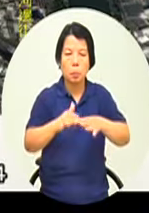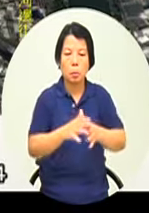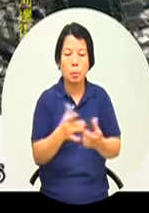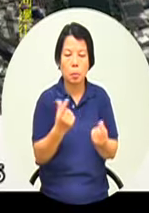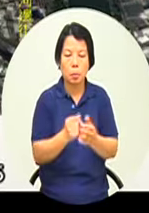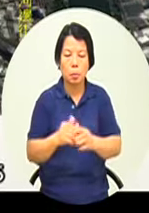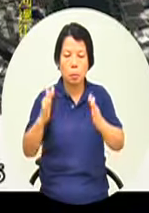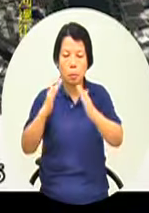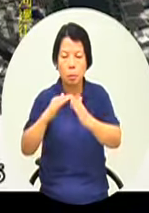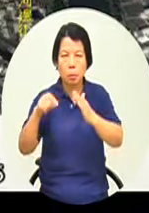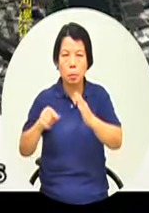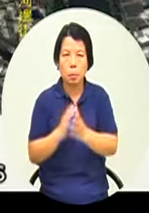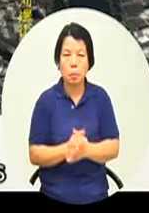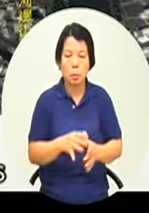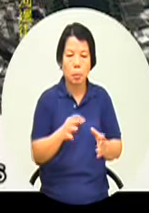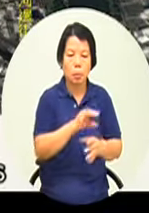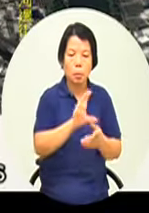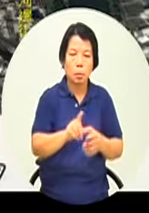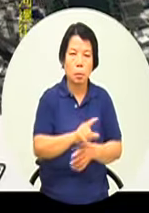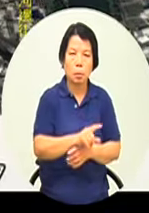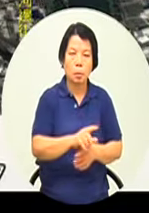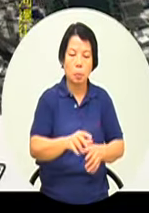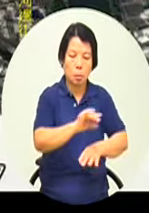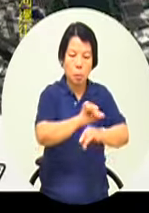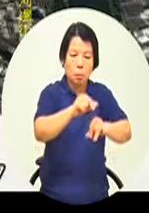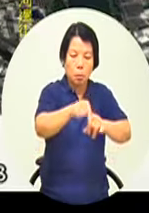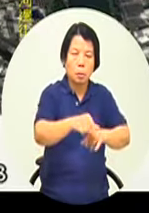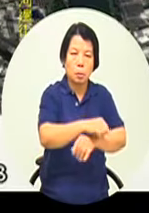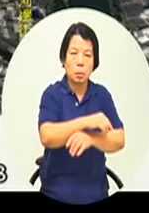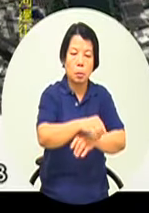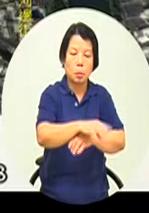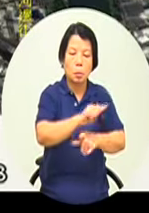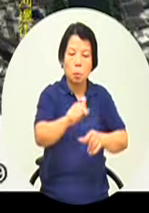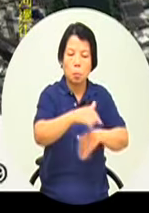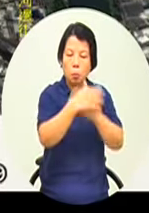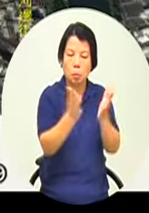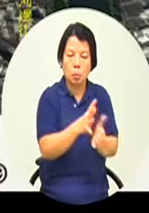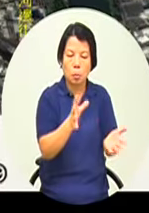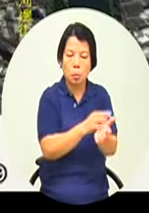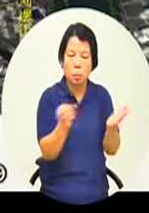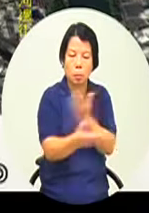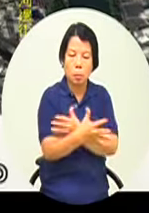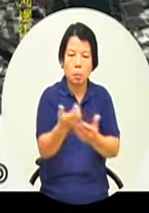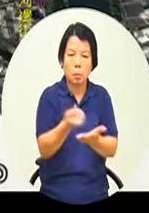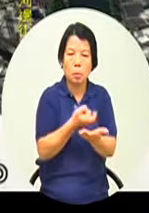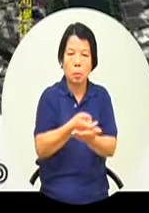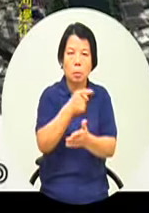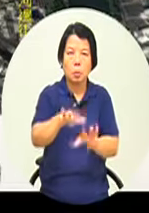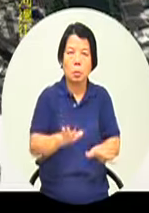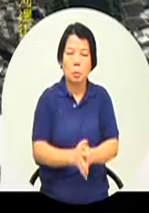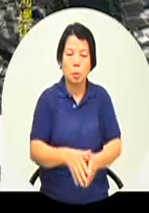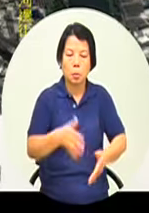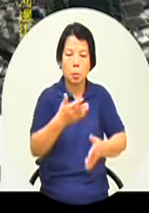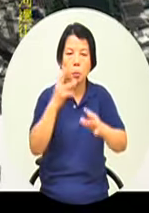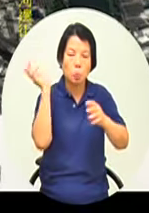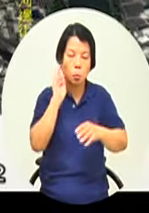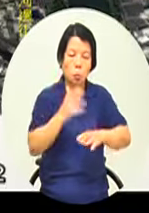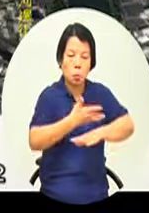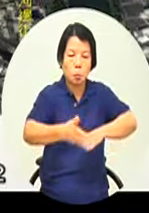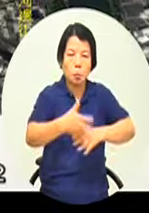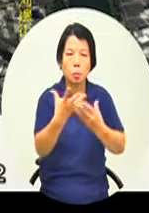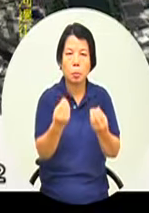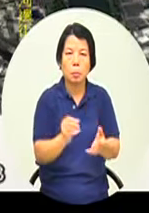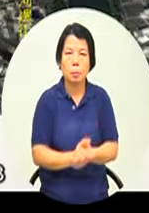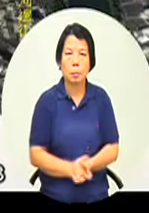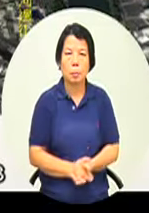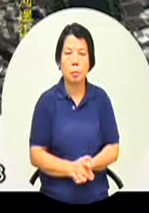啦还是相关的地上户都拆除，一片空地拆除以后有没有排水？当然没有。那当然